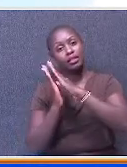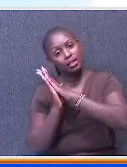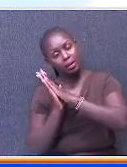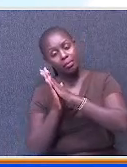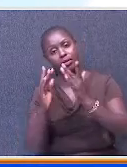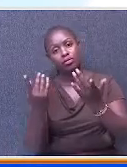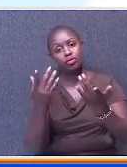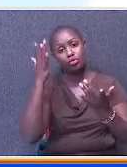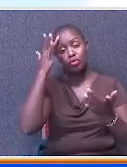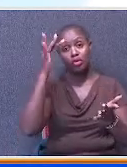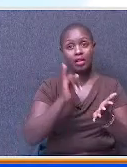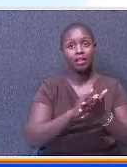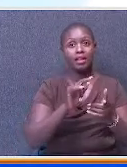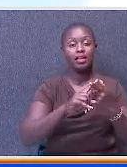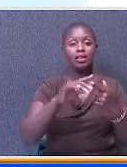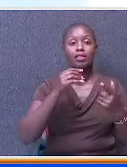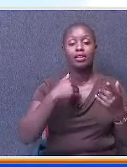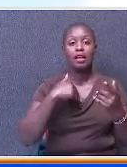na watoto wengi.